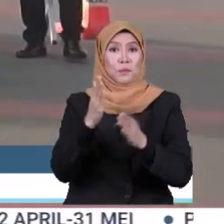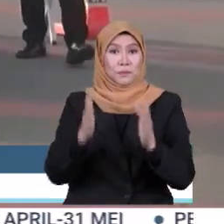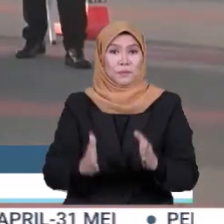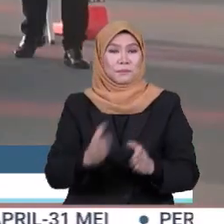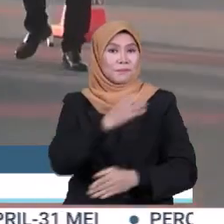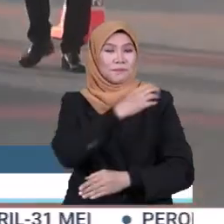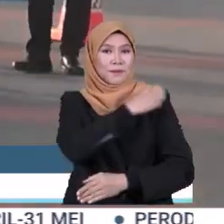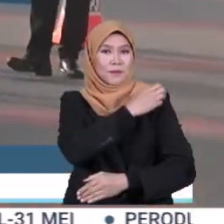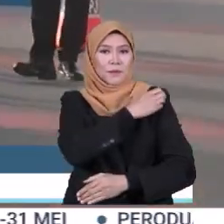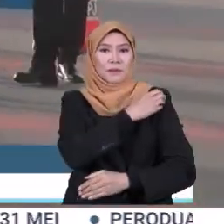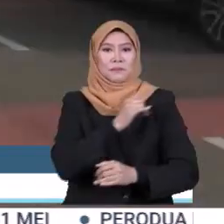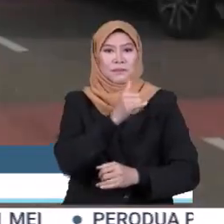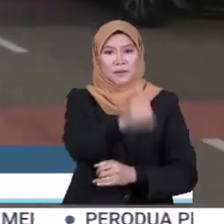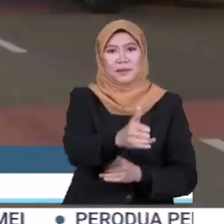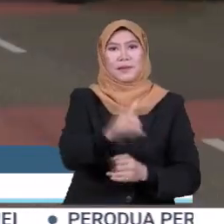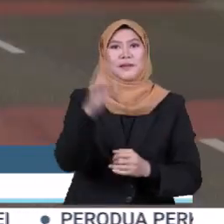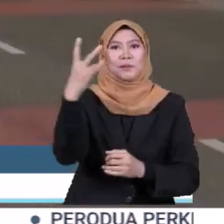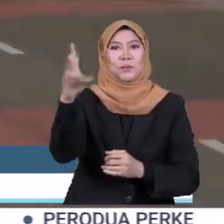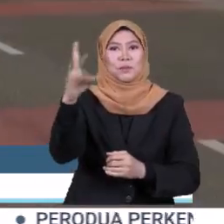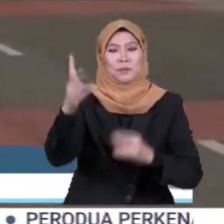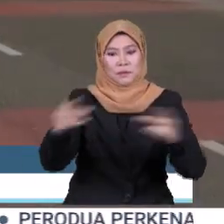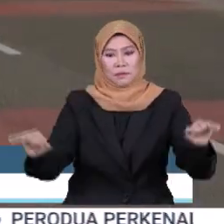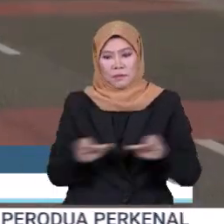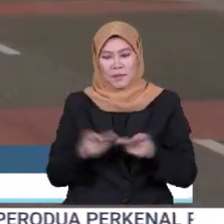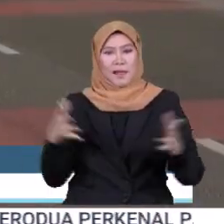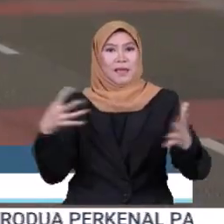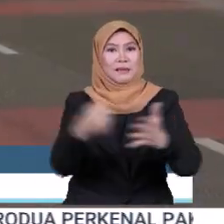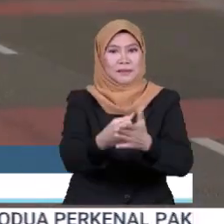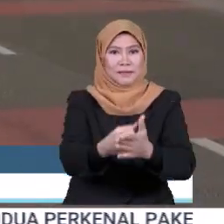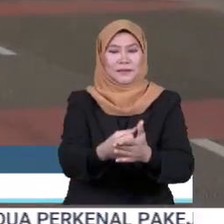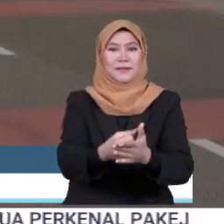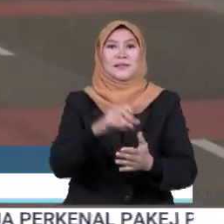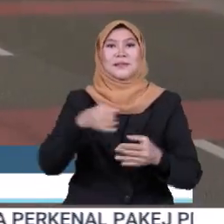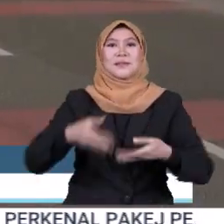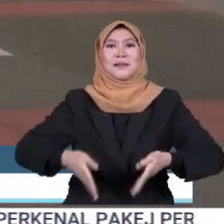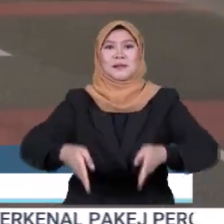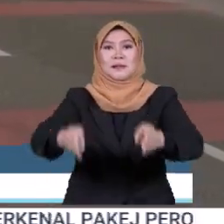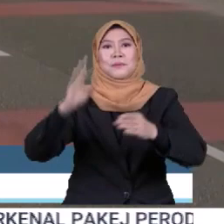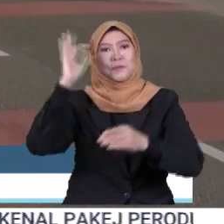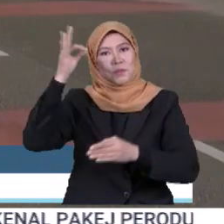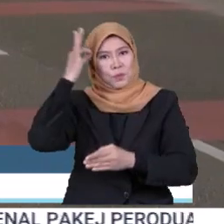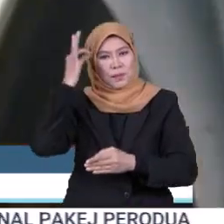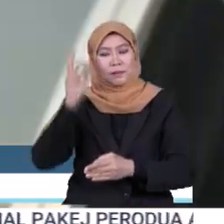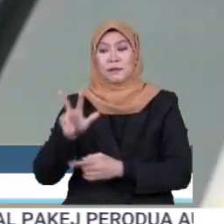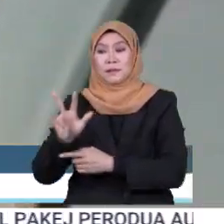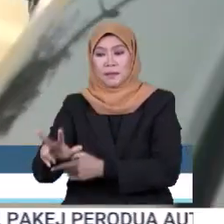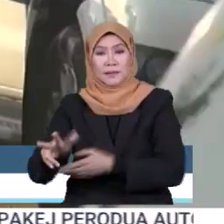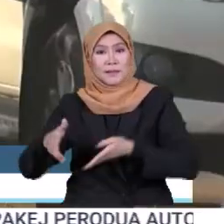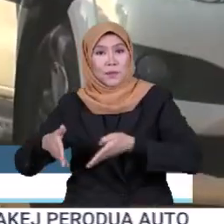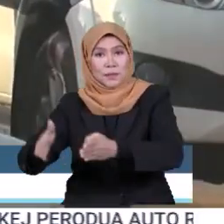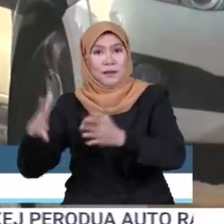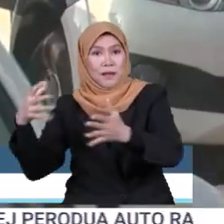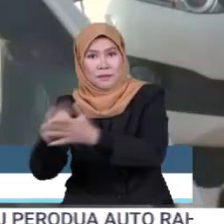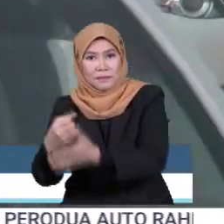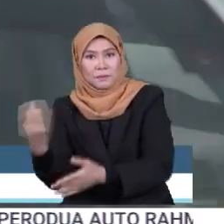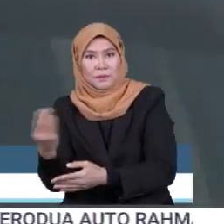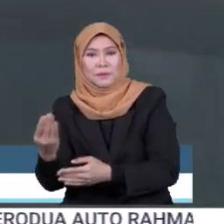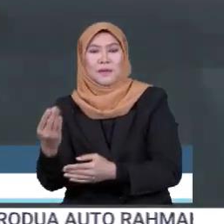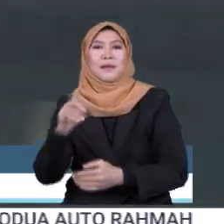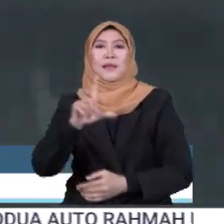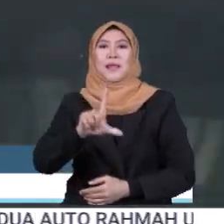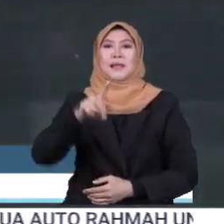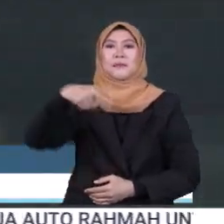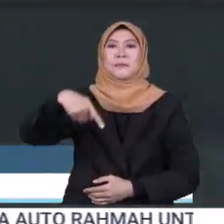memberi tumpuan di 17 kawasan kemalangan maut di sekitar Jalan Persekutuan dan 3 kawasan maut di Lebuh Raya LPT.